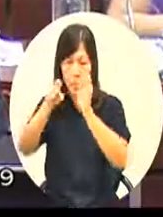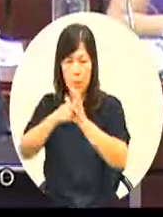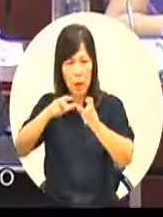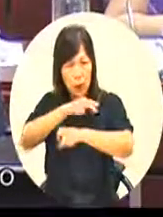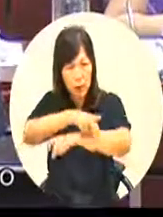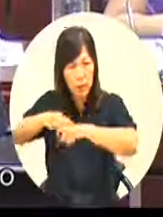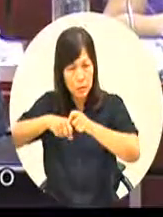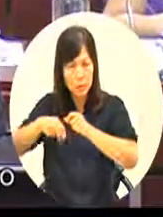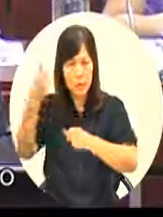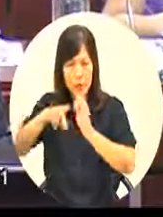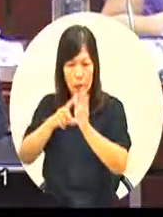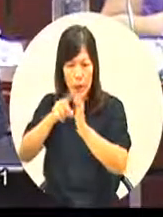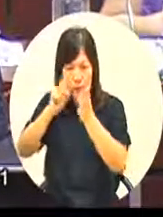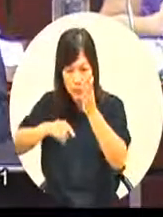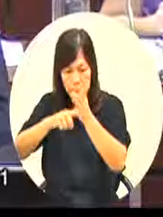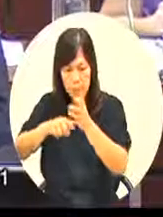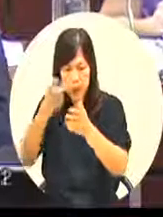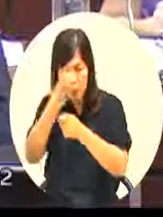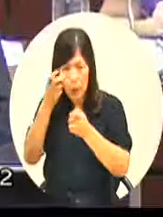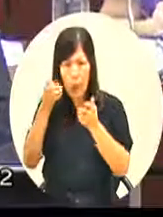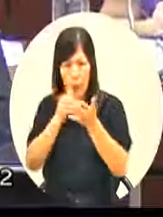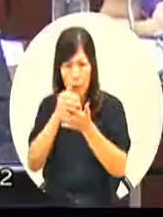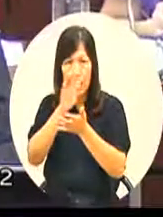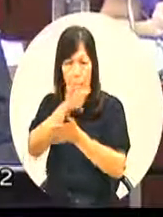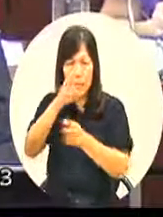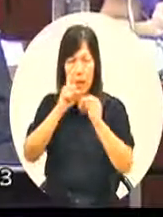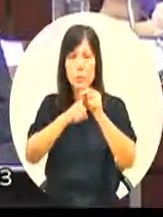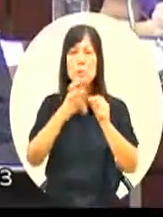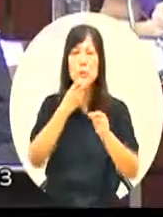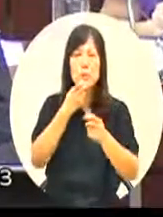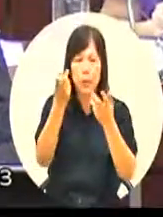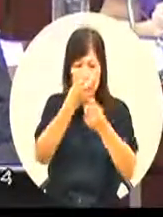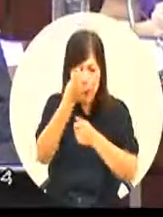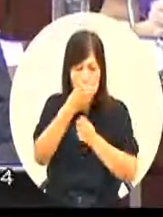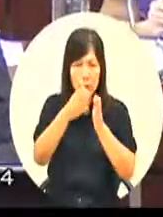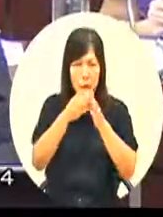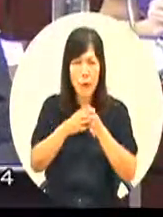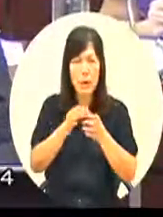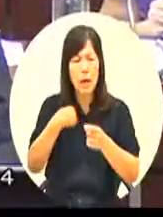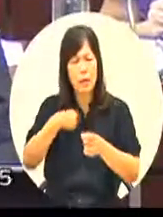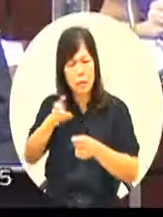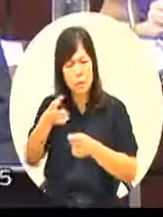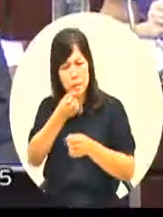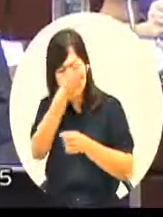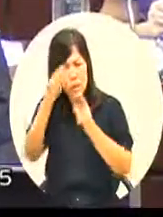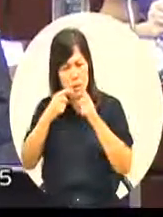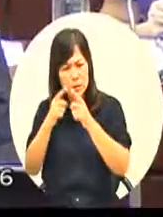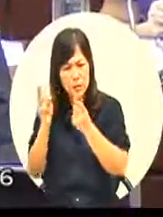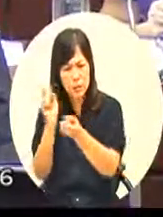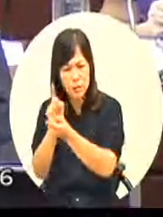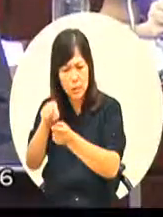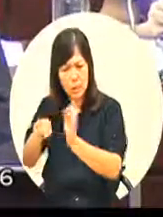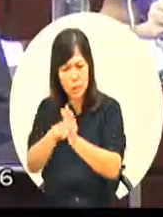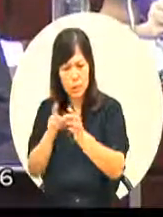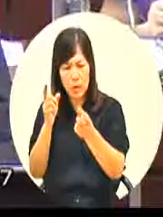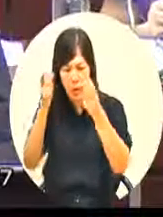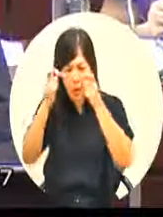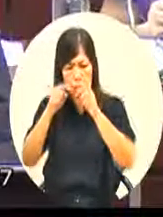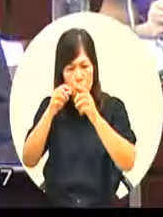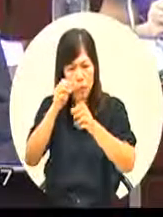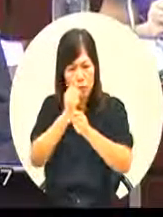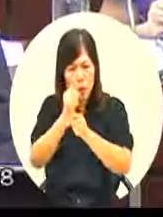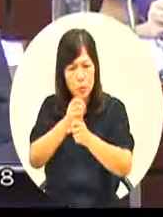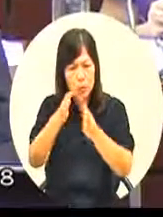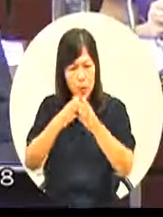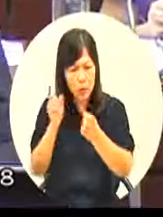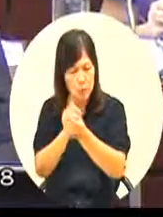审后再送劳动部复审。但是应届毕业生他要自己提计划的时候，他了不了解高雄的产业，产业需要什么